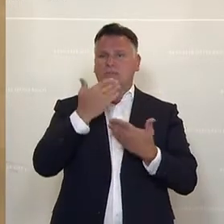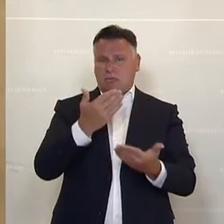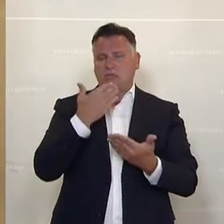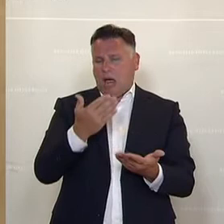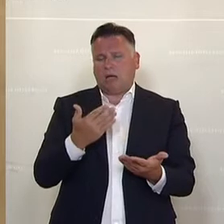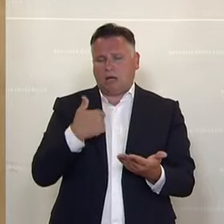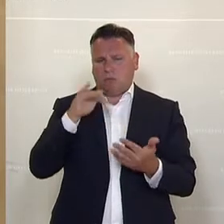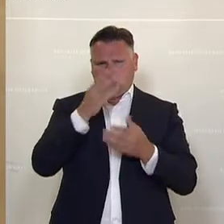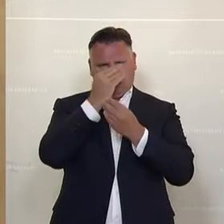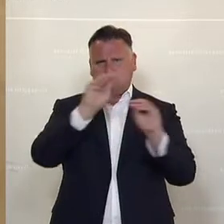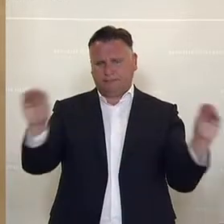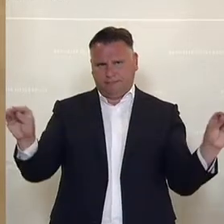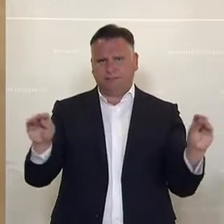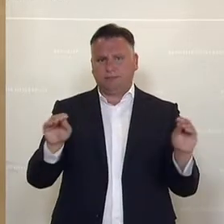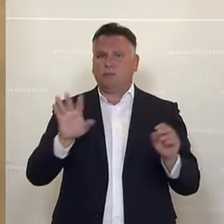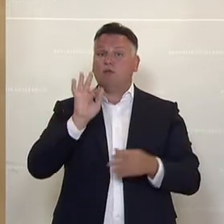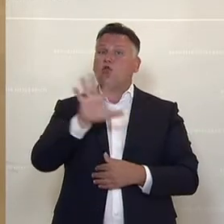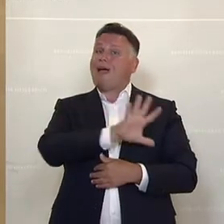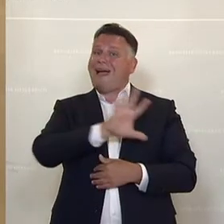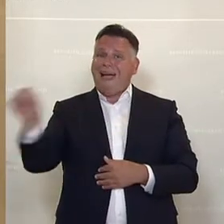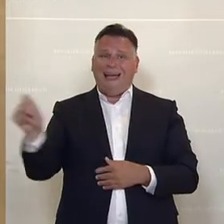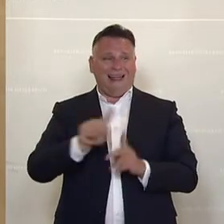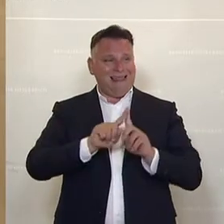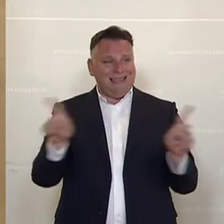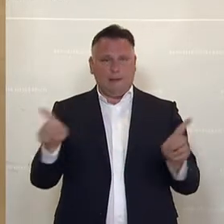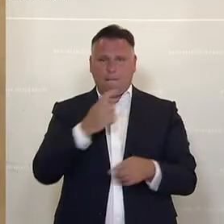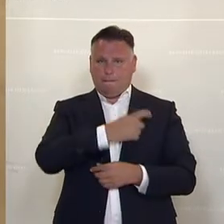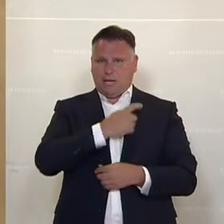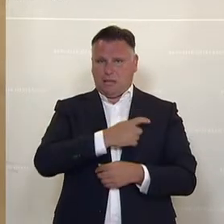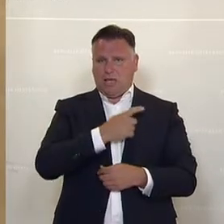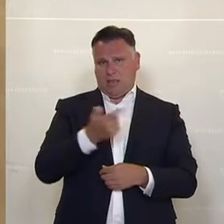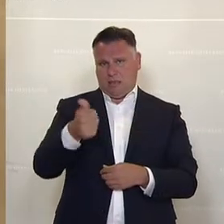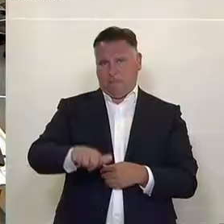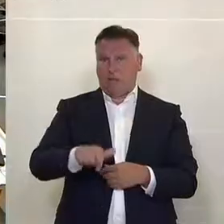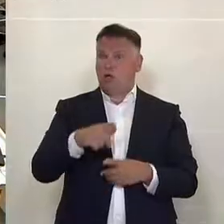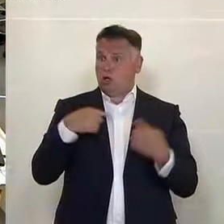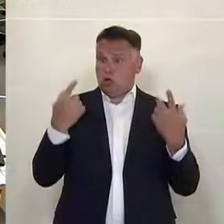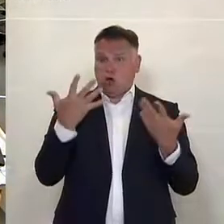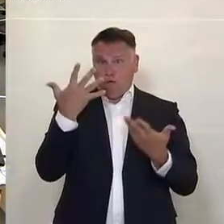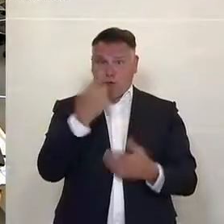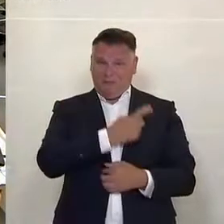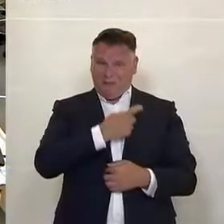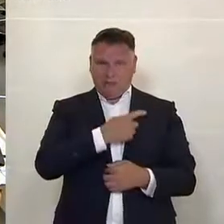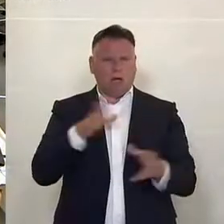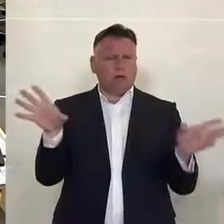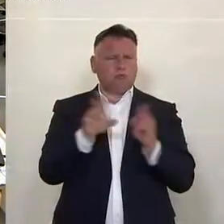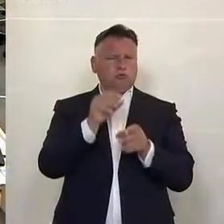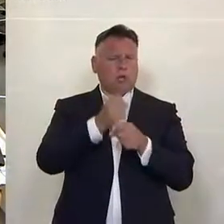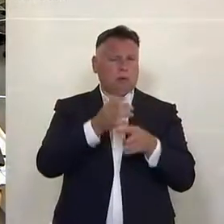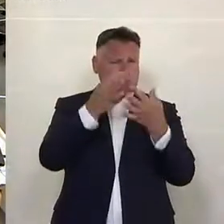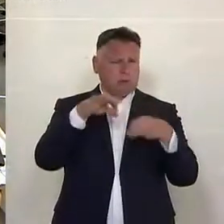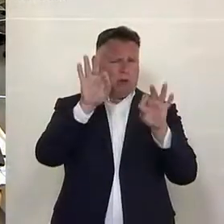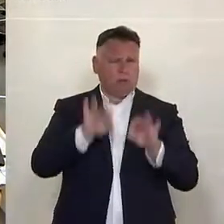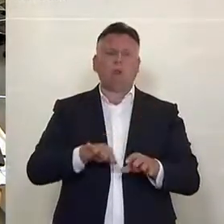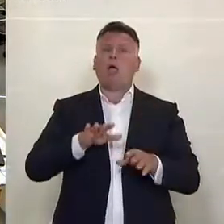nicht sparen, und das gilt jetzt für alle Fraktionen, die hier beteiligt waren. Wir haben wirklich zu fünft gut zusammengearbeitet. Es war am Anfang ein bisschen